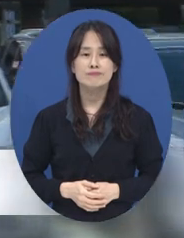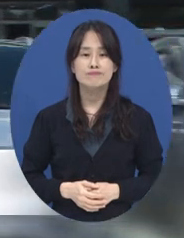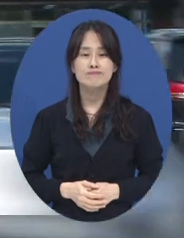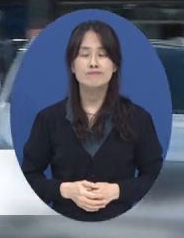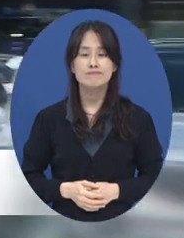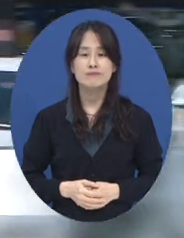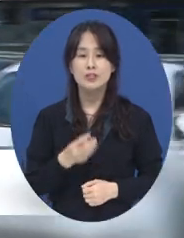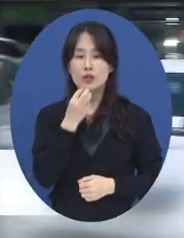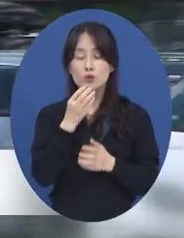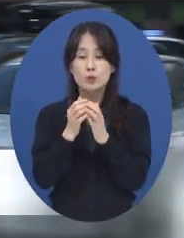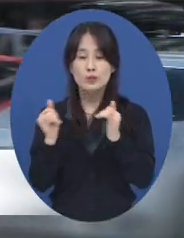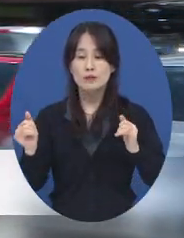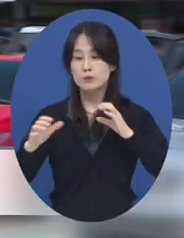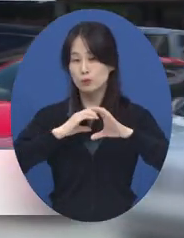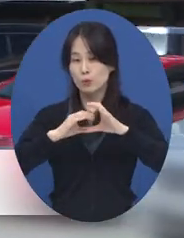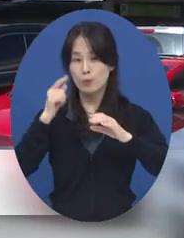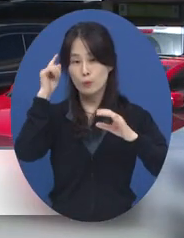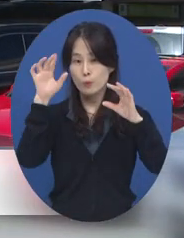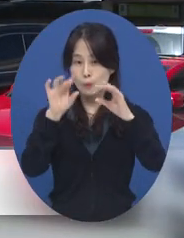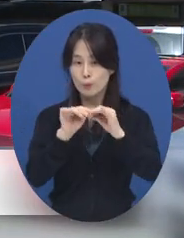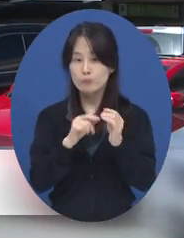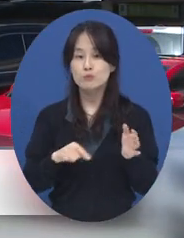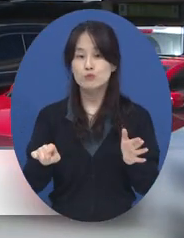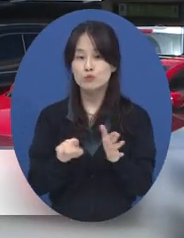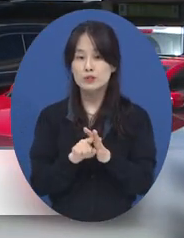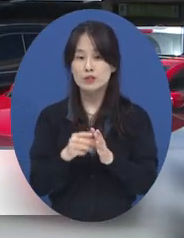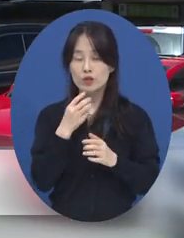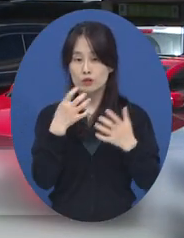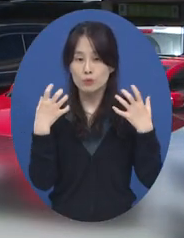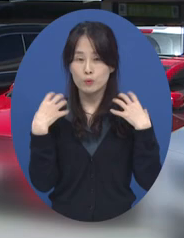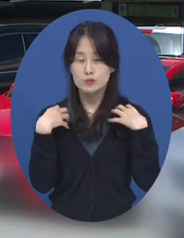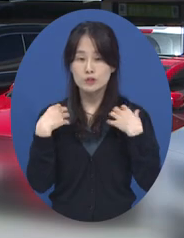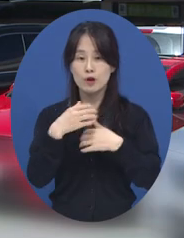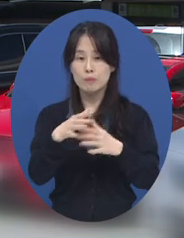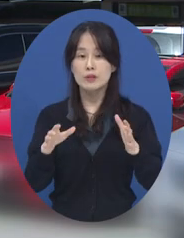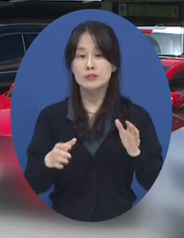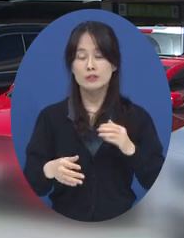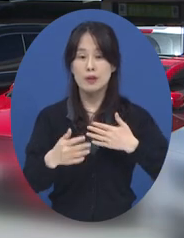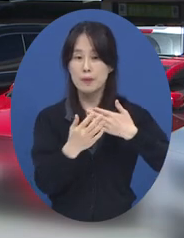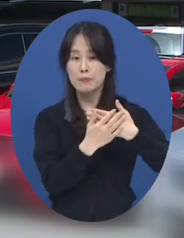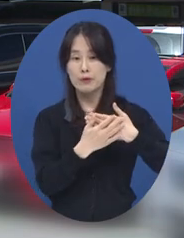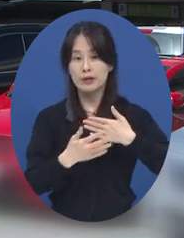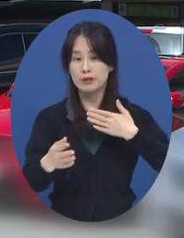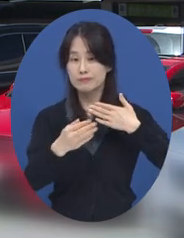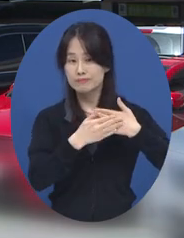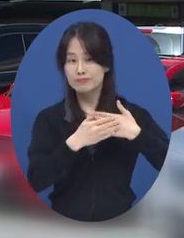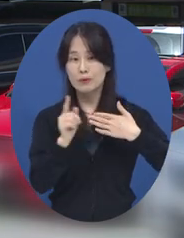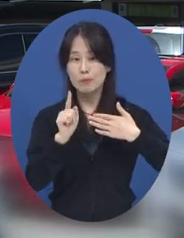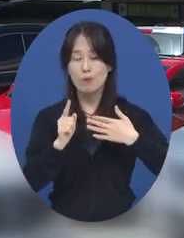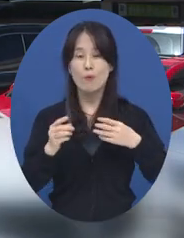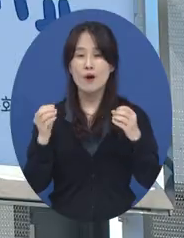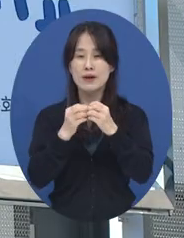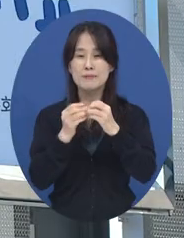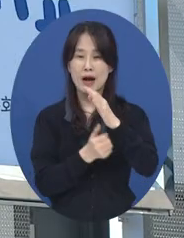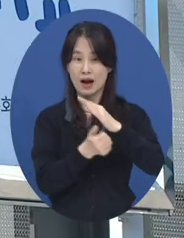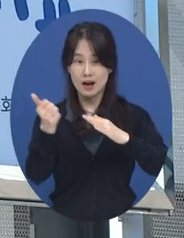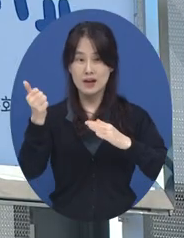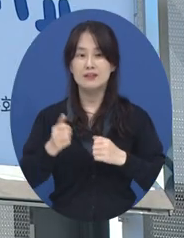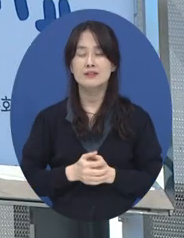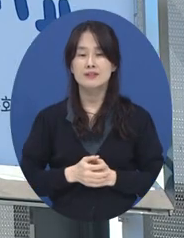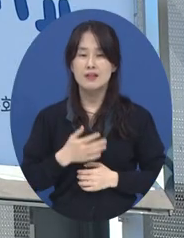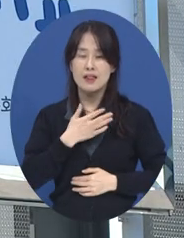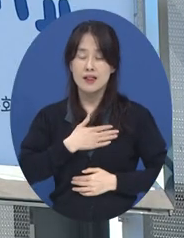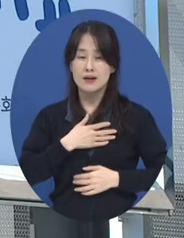경기도가 도민과 소통하고 공감하기 위해 경기도청 열린민원실 외벽에 내건 경기 희망 글판.